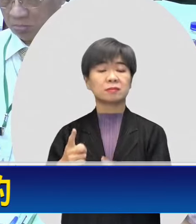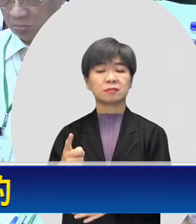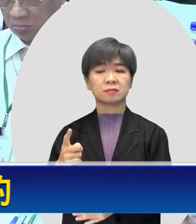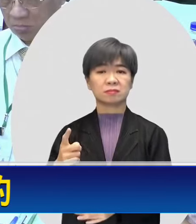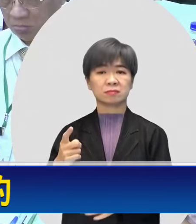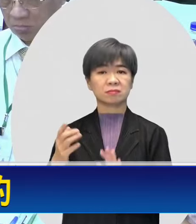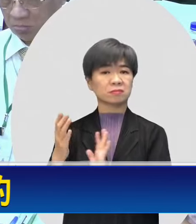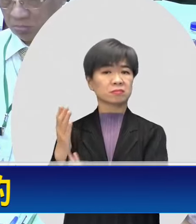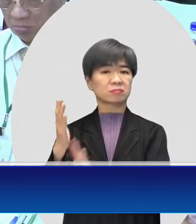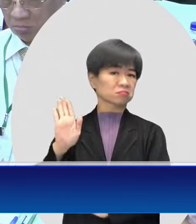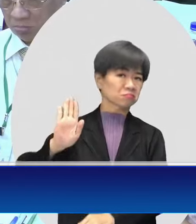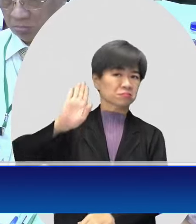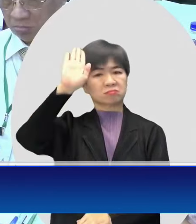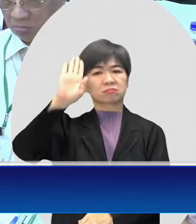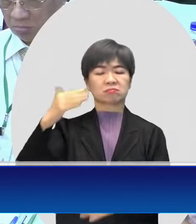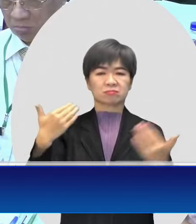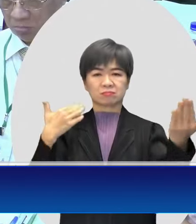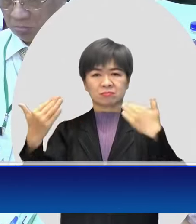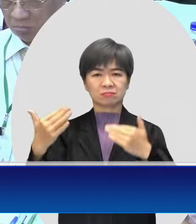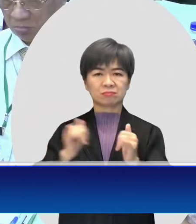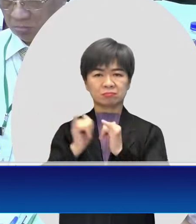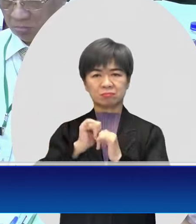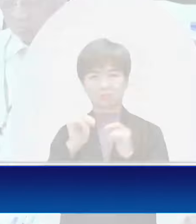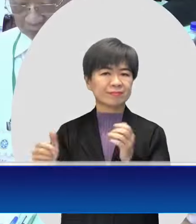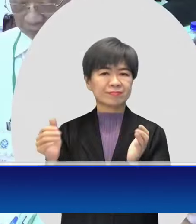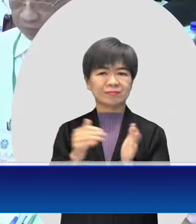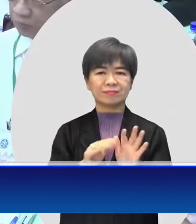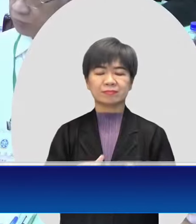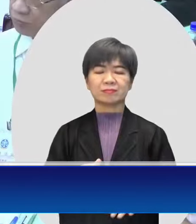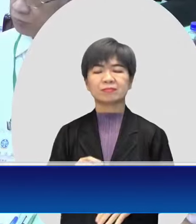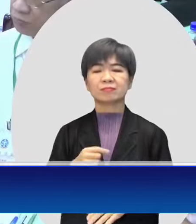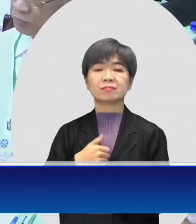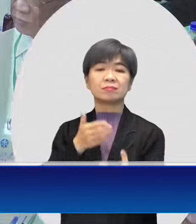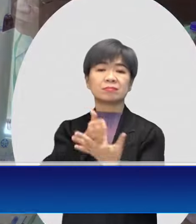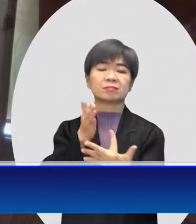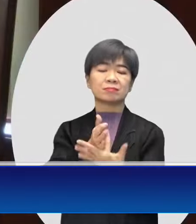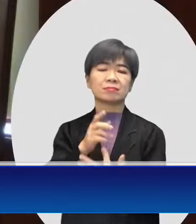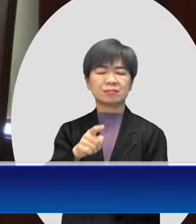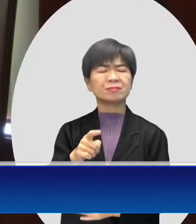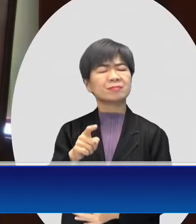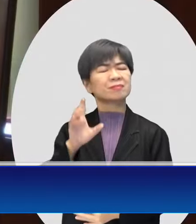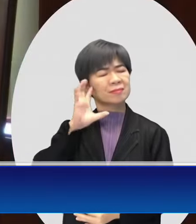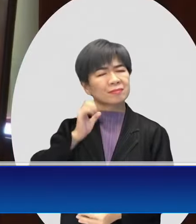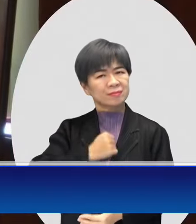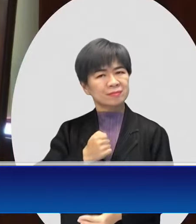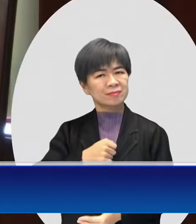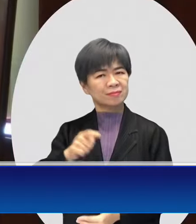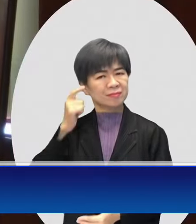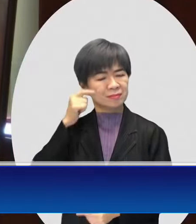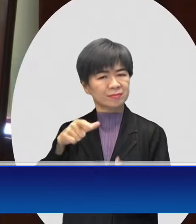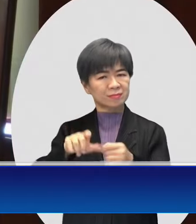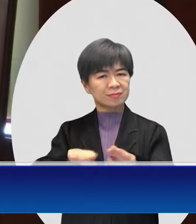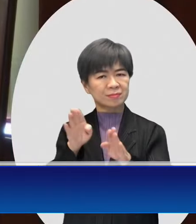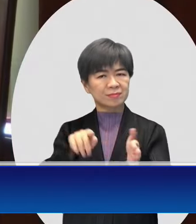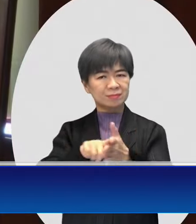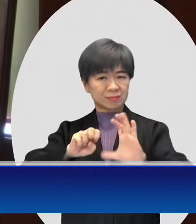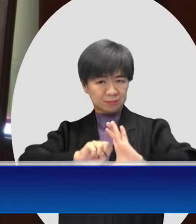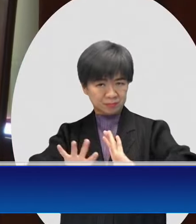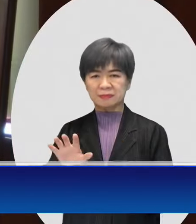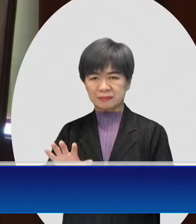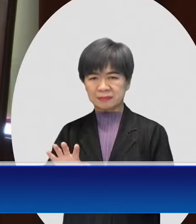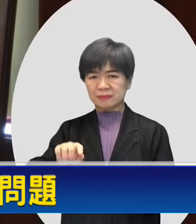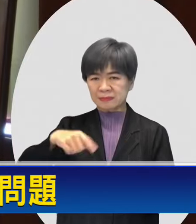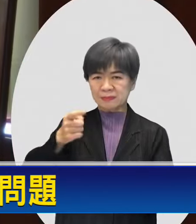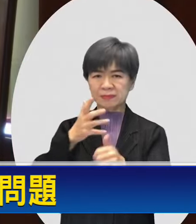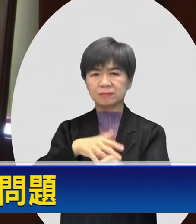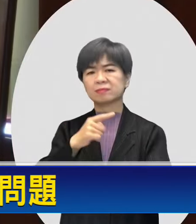得高高的，让全体的选民看到。 来打断你， 是 你的意思我听懂了，你认为说用公开直播可以取代议事录